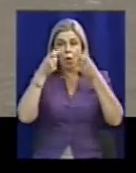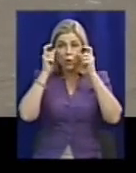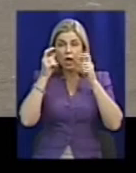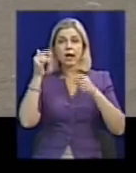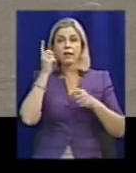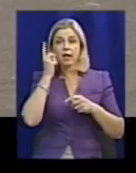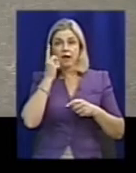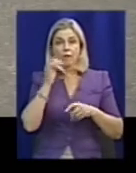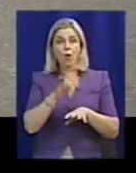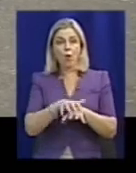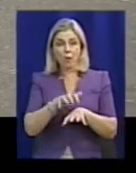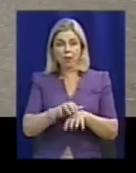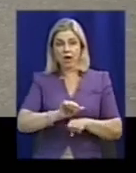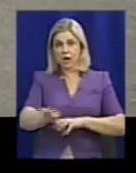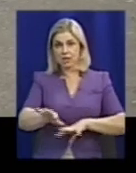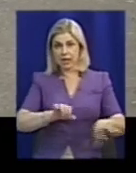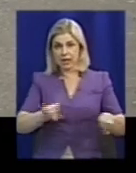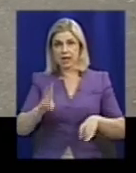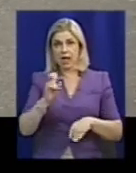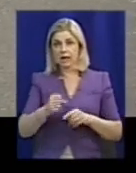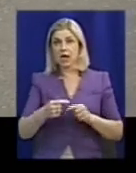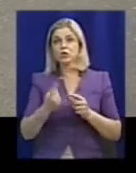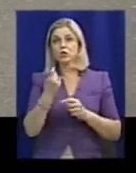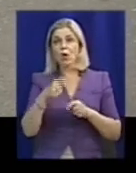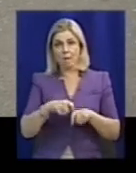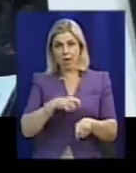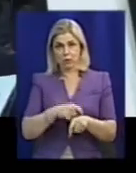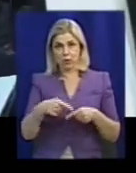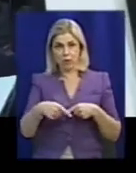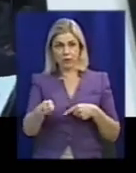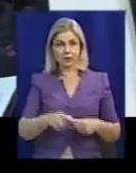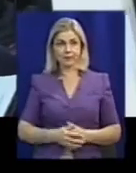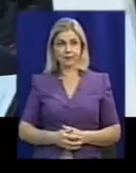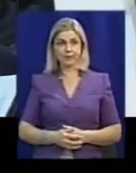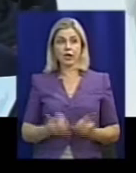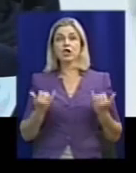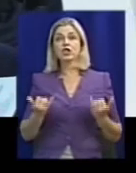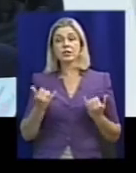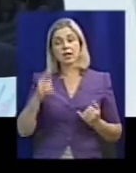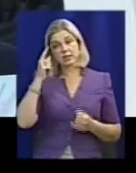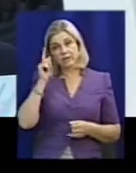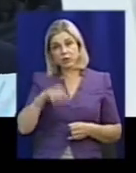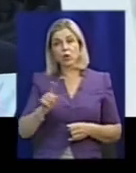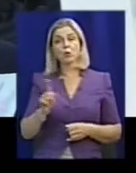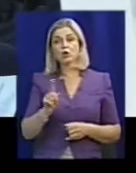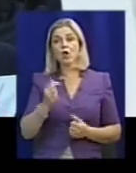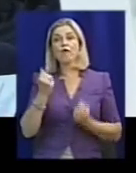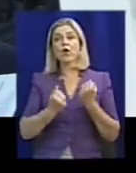та черевики – розкидані на відстані 100 метрів. На даний момент відомо тільки те, що